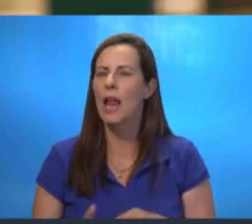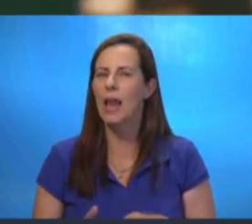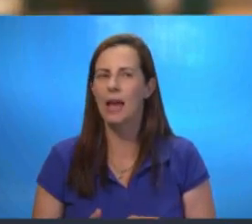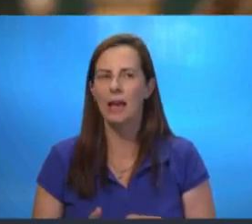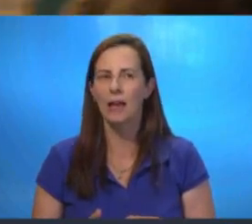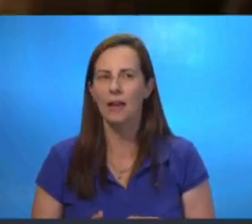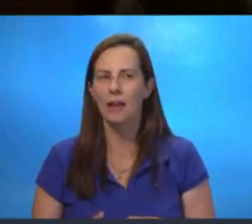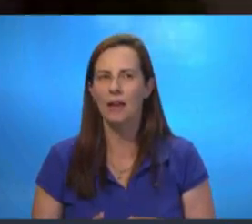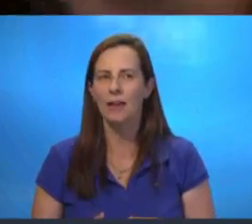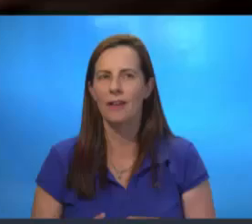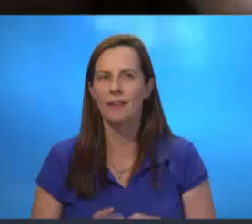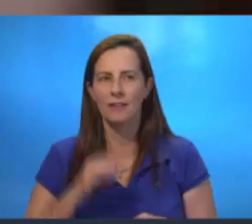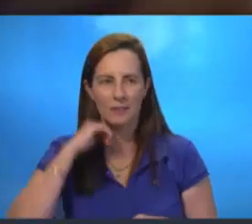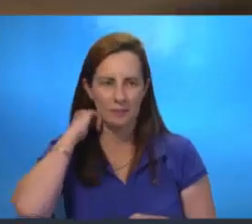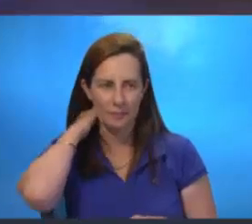true